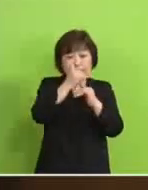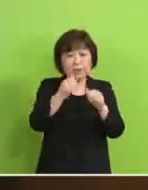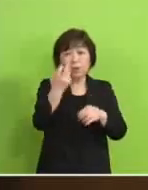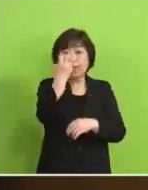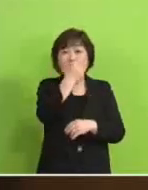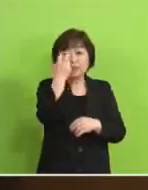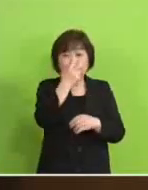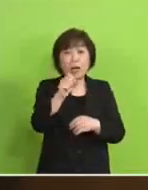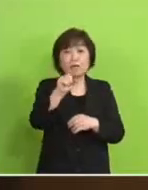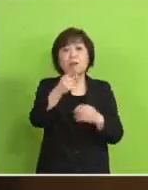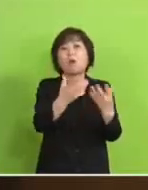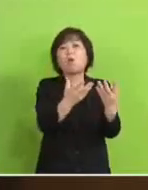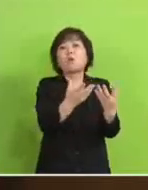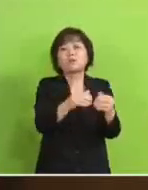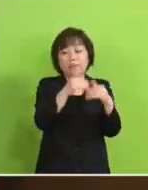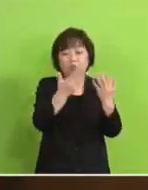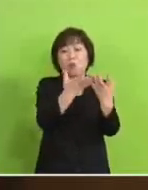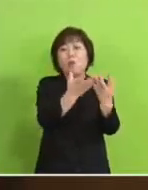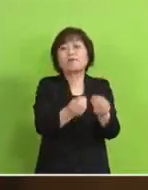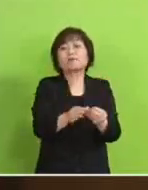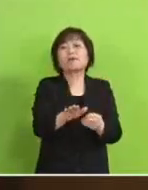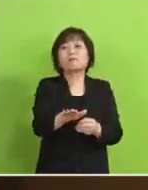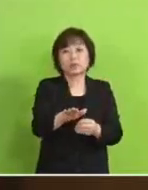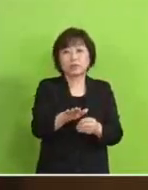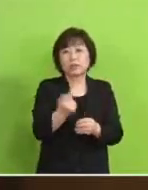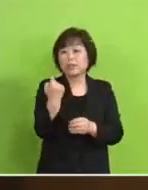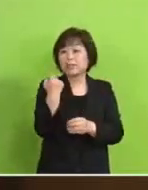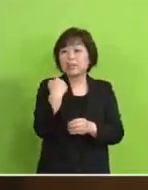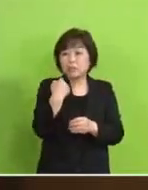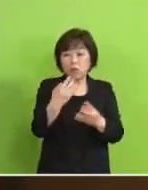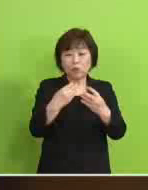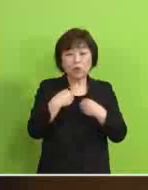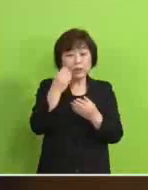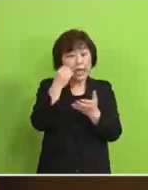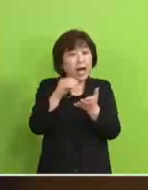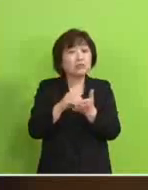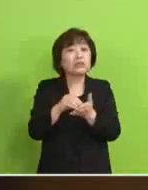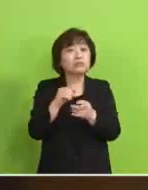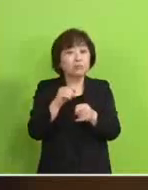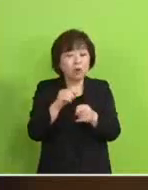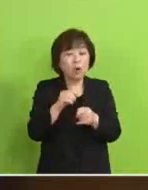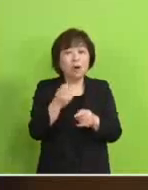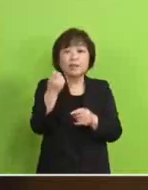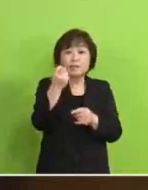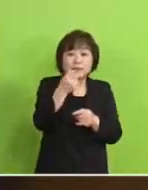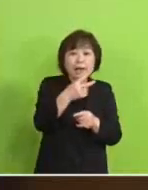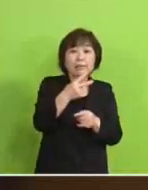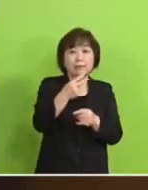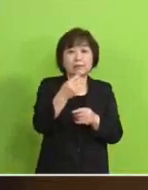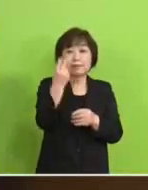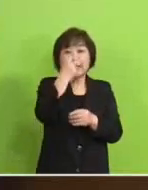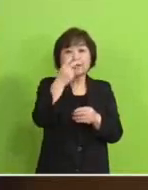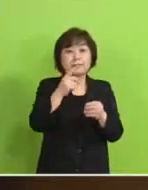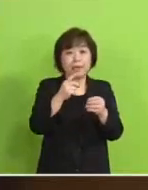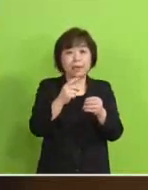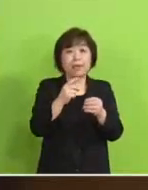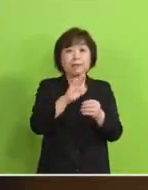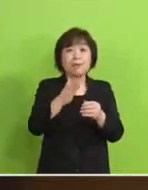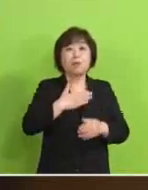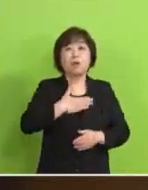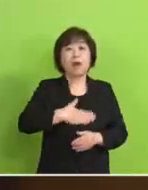査は1回終了しております。昨日の陽性確認も再検査での陽性でございます